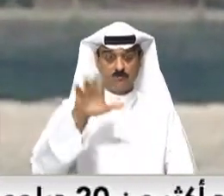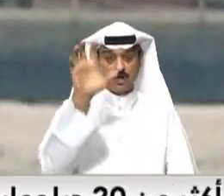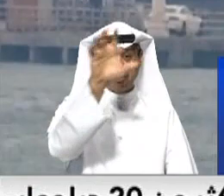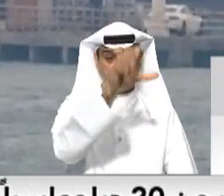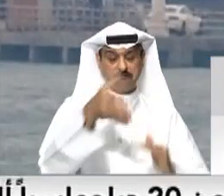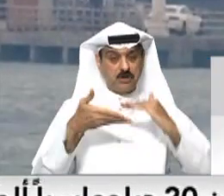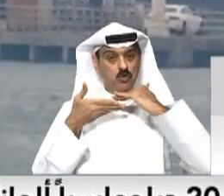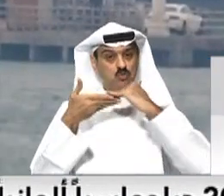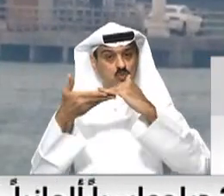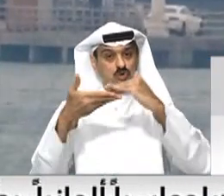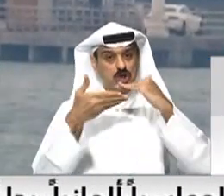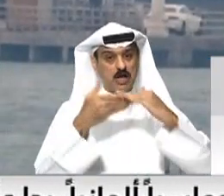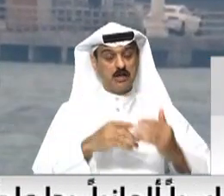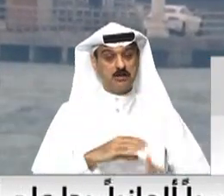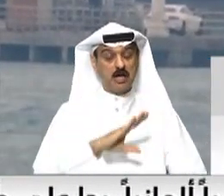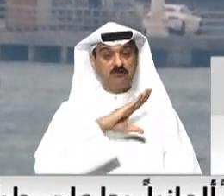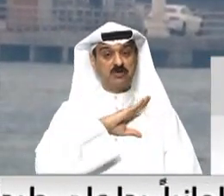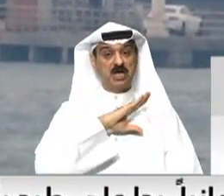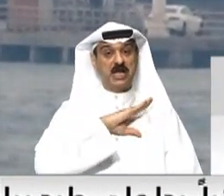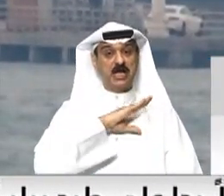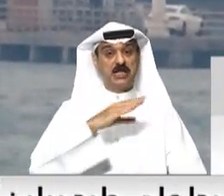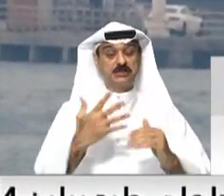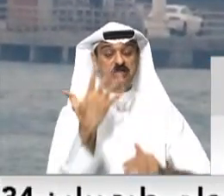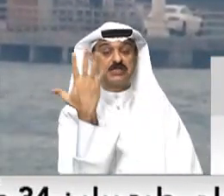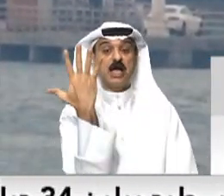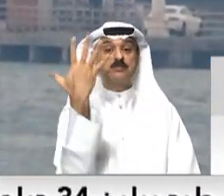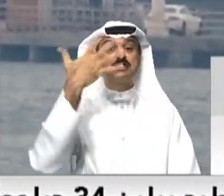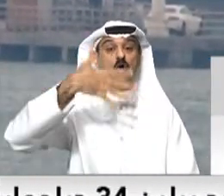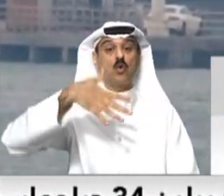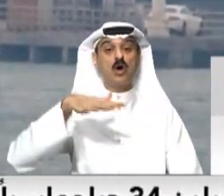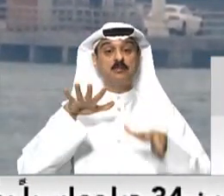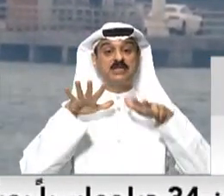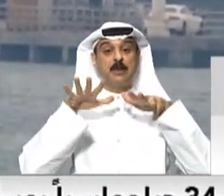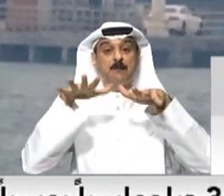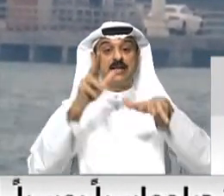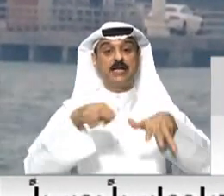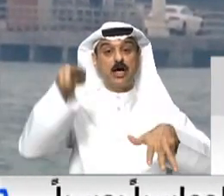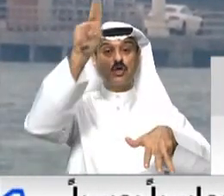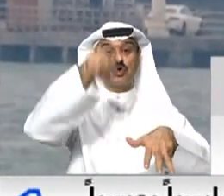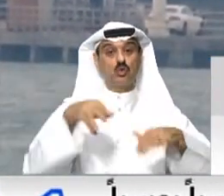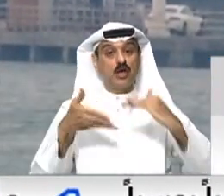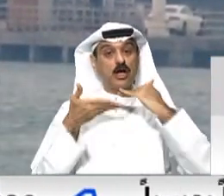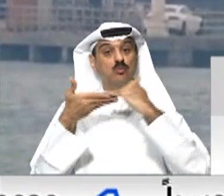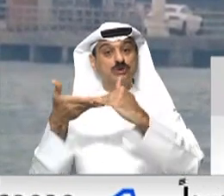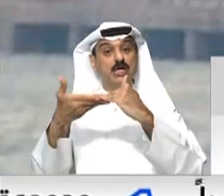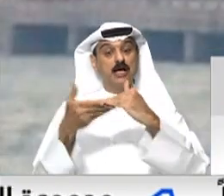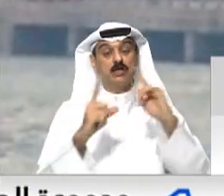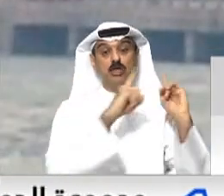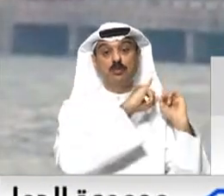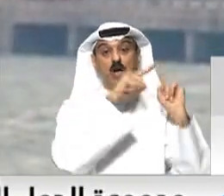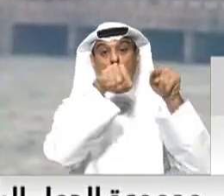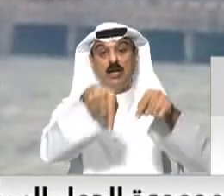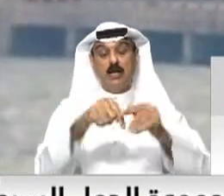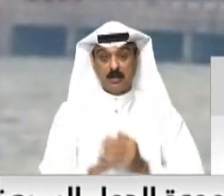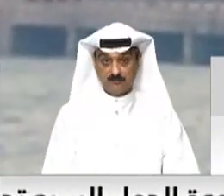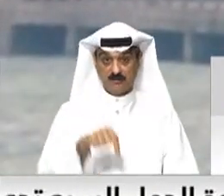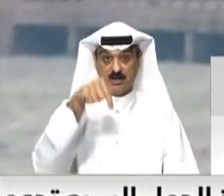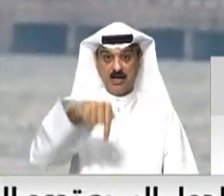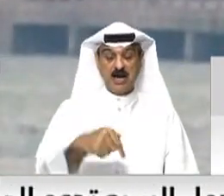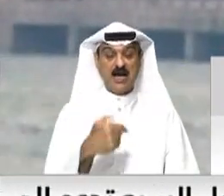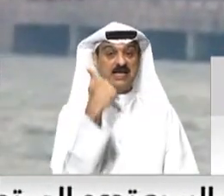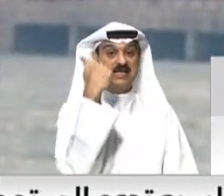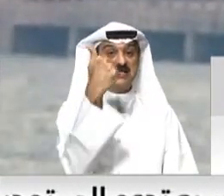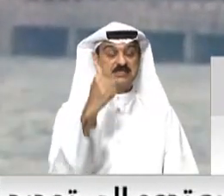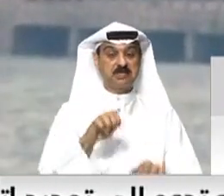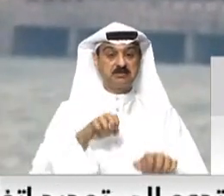بما مجموعه نحو 55 مليار دولار في صوره مساعدات حتى الان كان اخرها وصول لسته دبابات